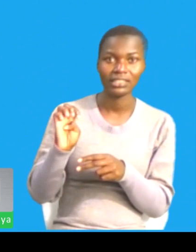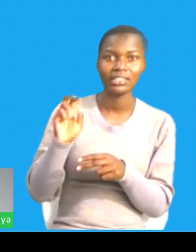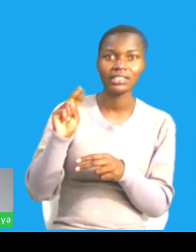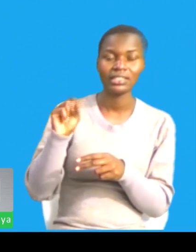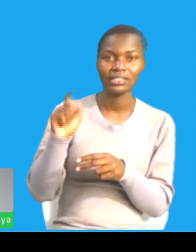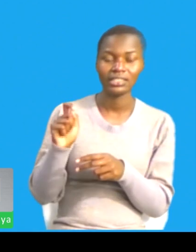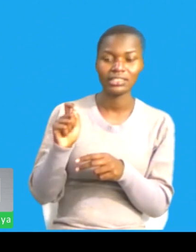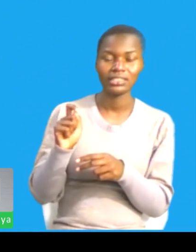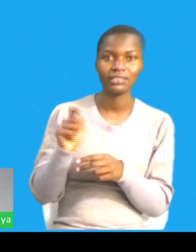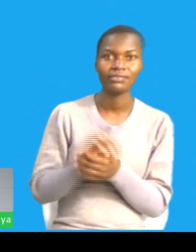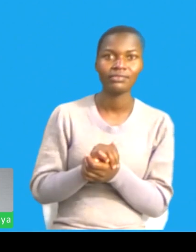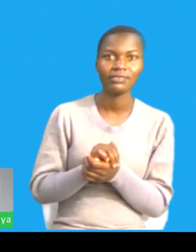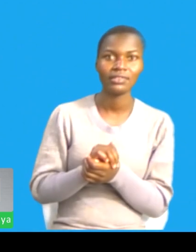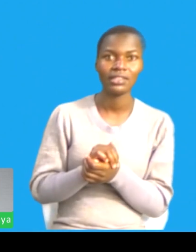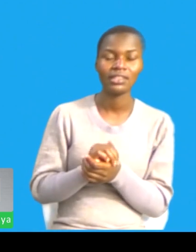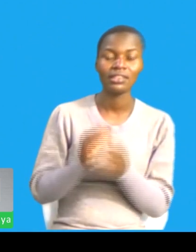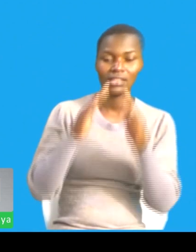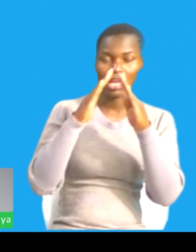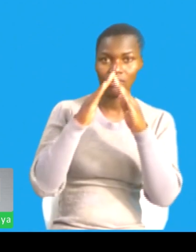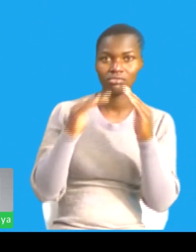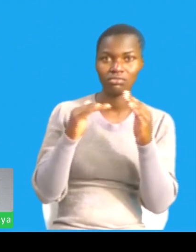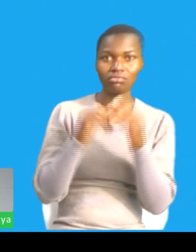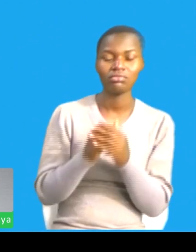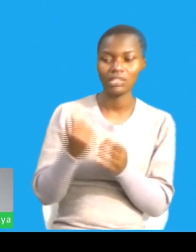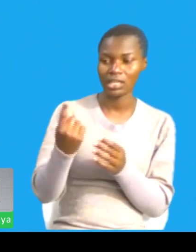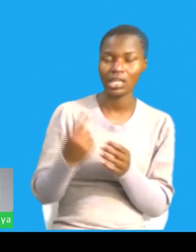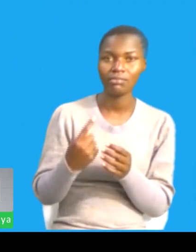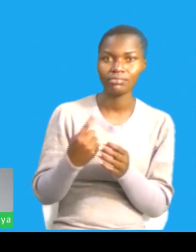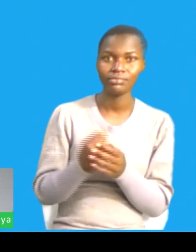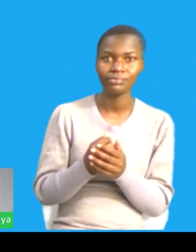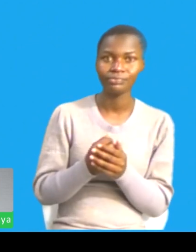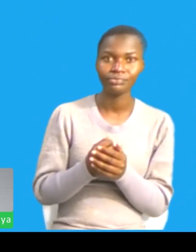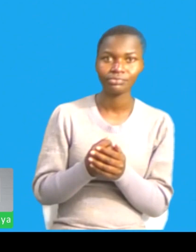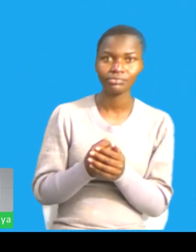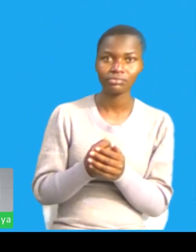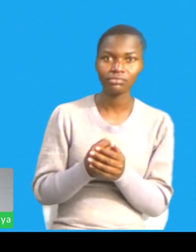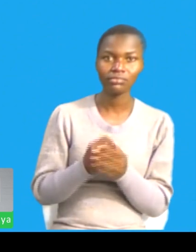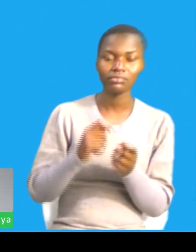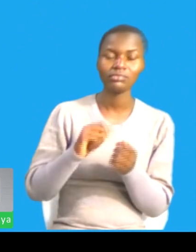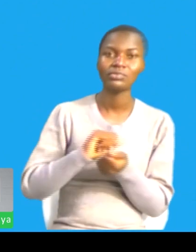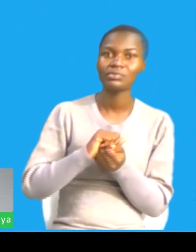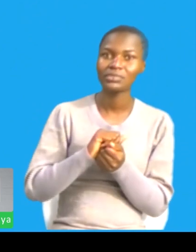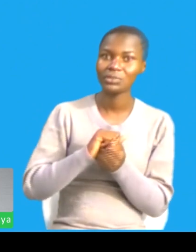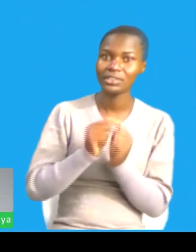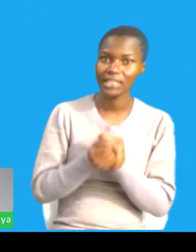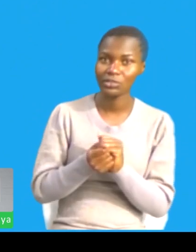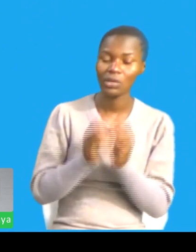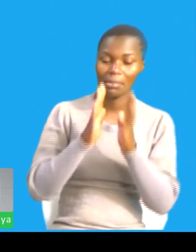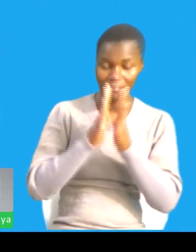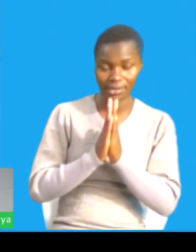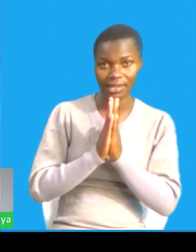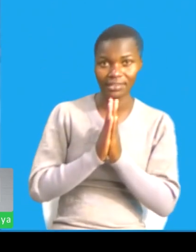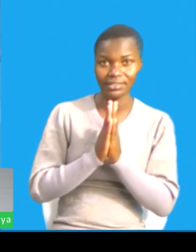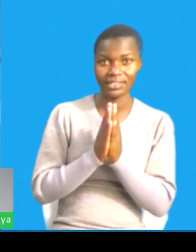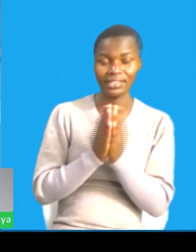that hawa watu wakuje waingie kwa tent. It's only that she said it should turn into a prayer session. Sasa prayer tena iko